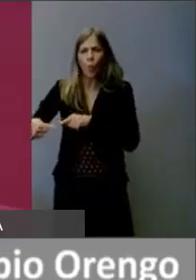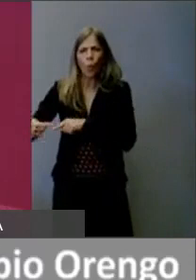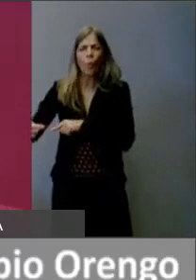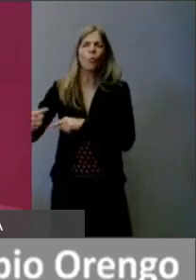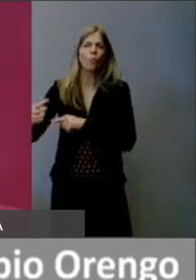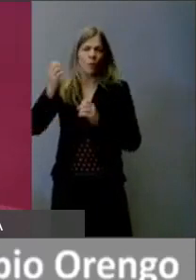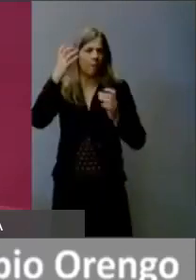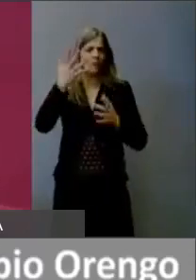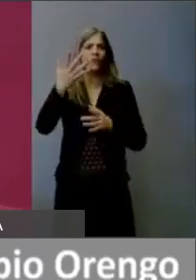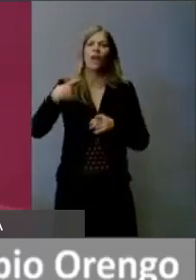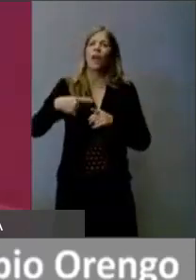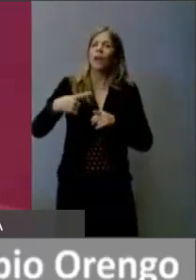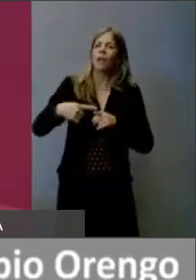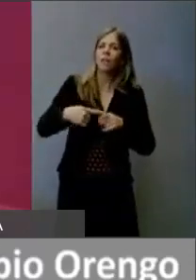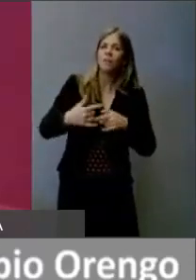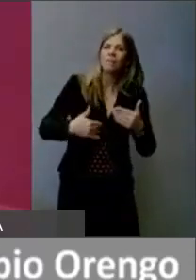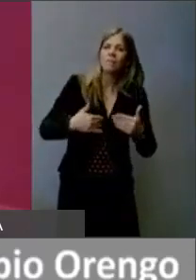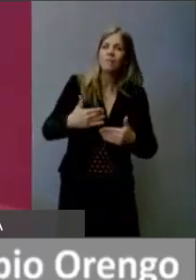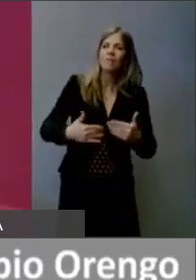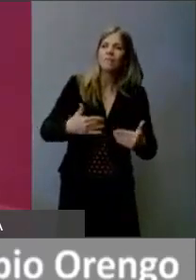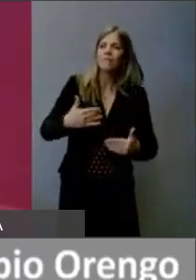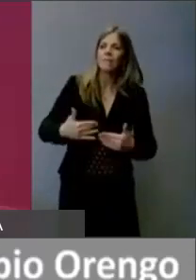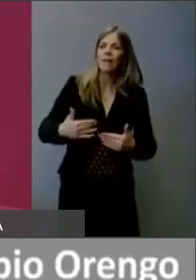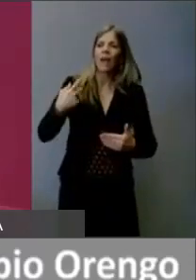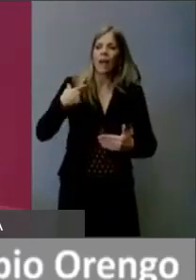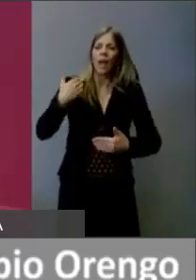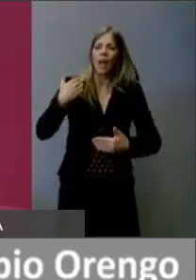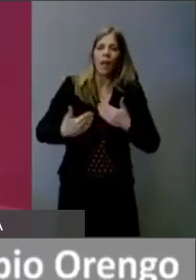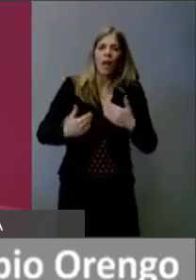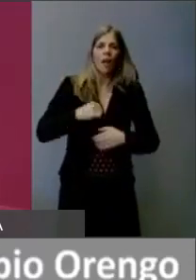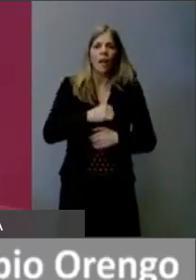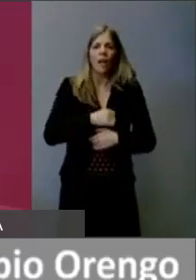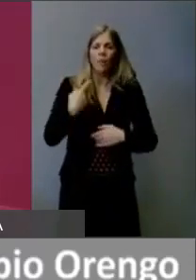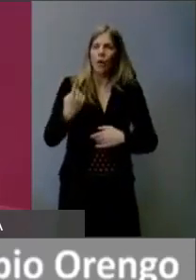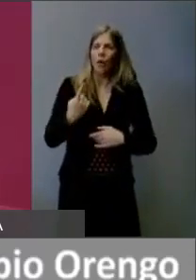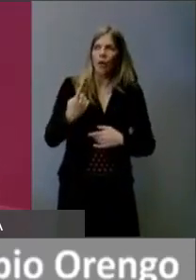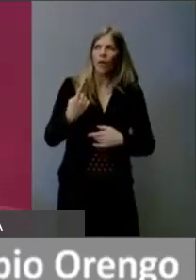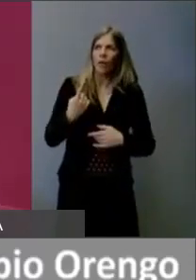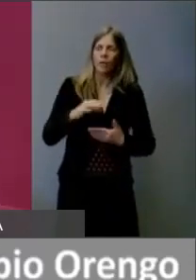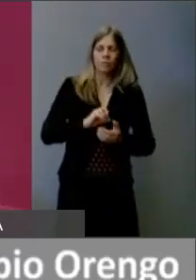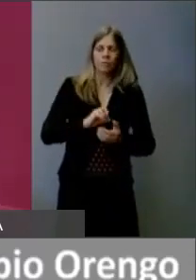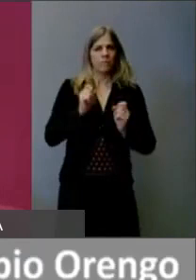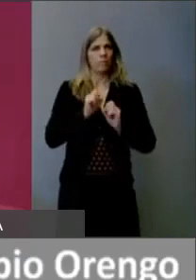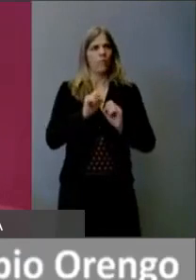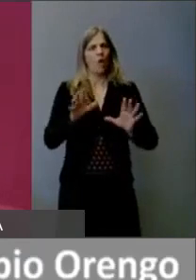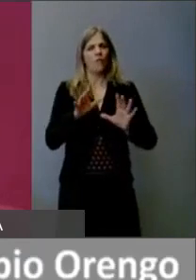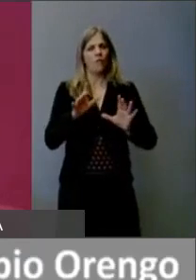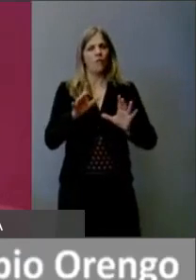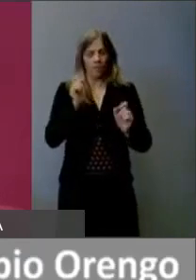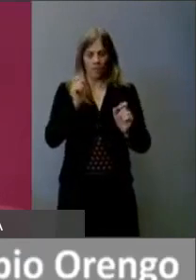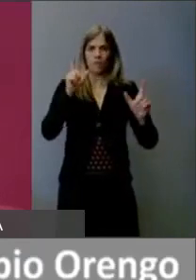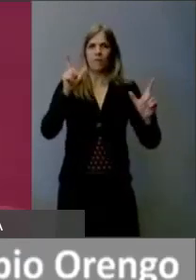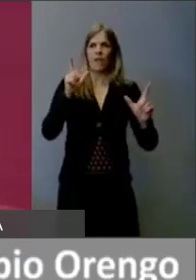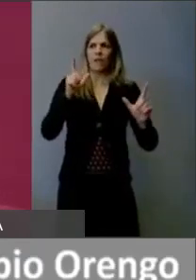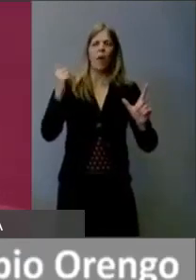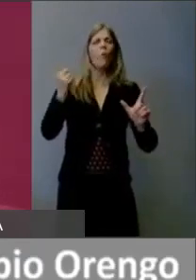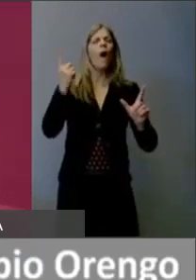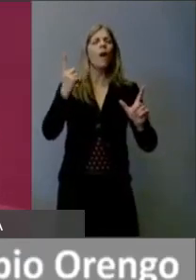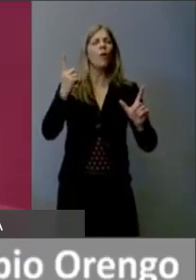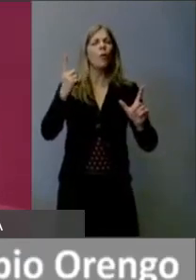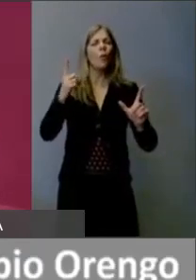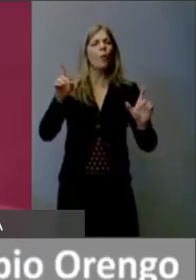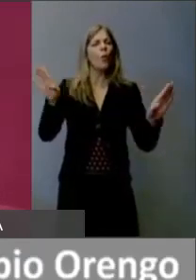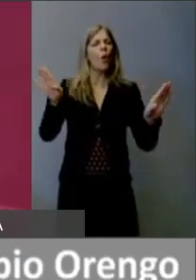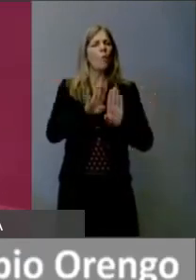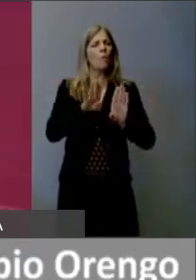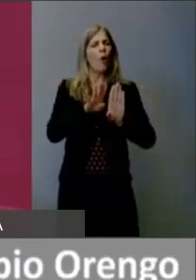giorno si risveglia da un incubo che si trasforma in realtà, qualcheduno le suona alla porta e le dice: "Guarda,